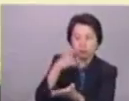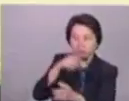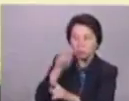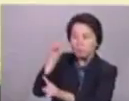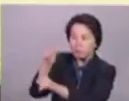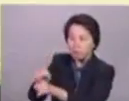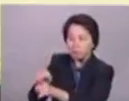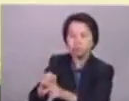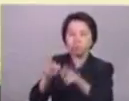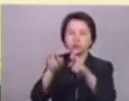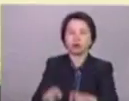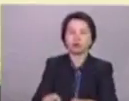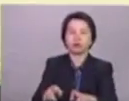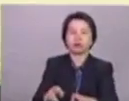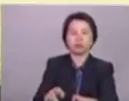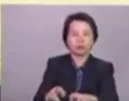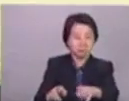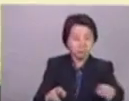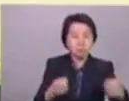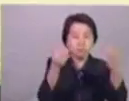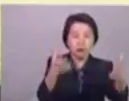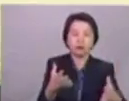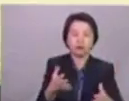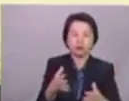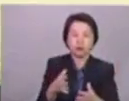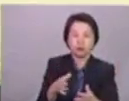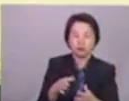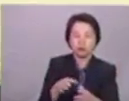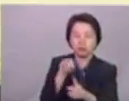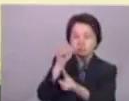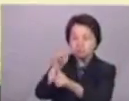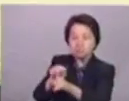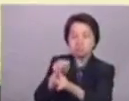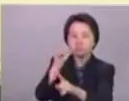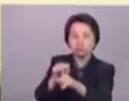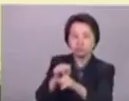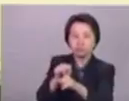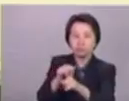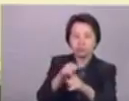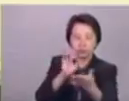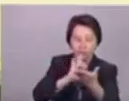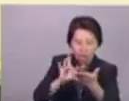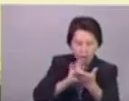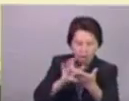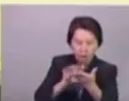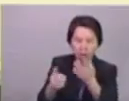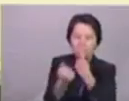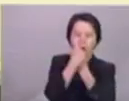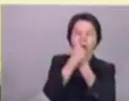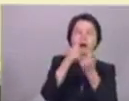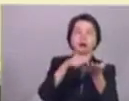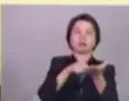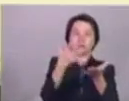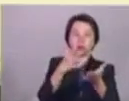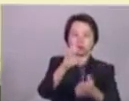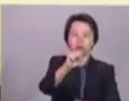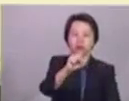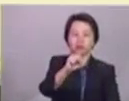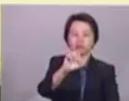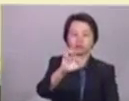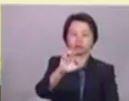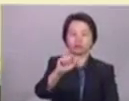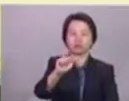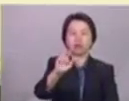menipu rakyat kita dan sebagainya. Skamers, kes-kes yang melibatkan skamers ini begitu banyak sekali. Misalnya,